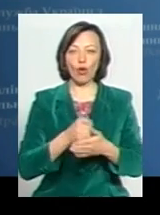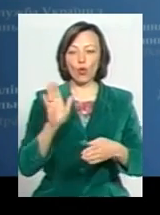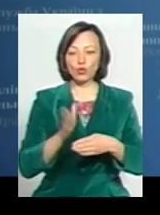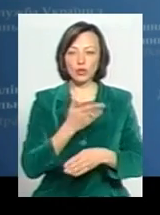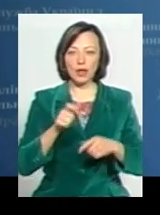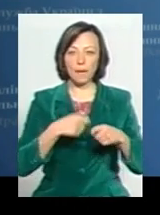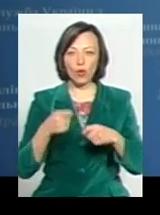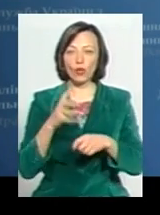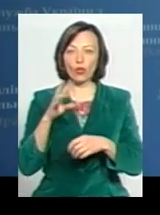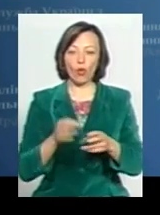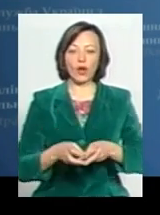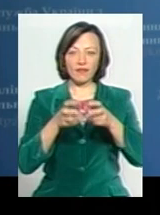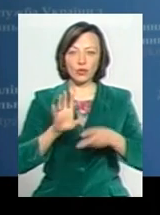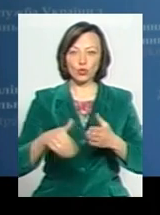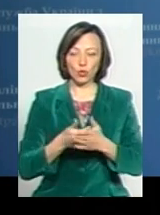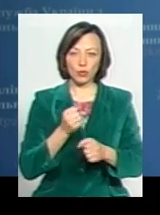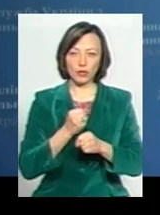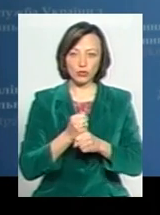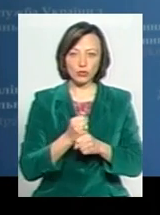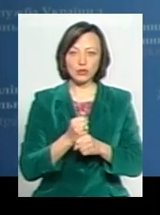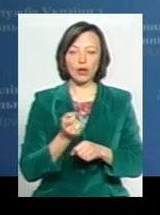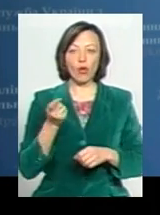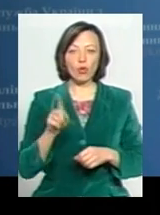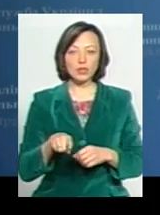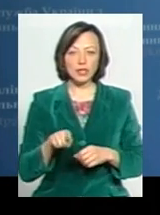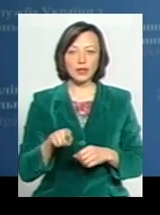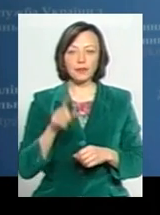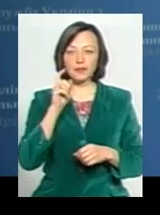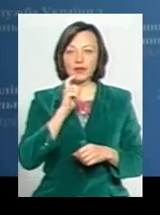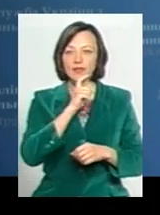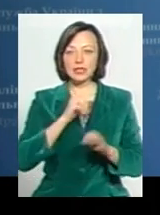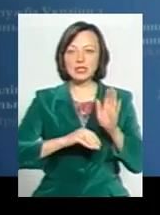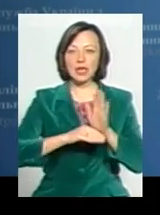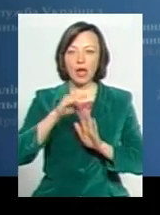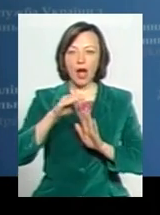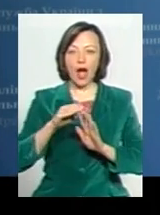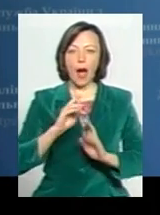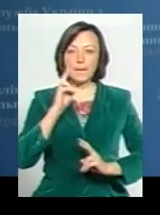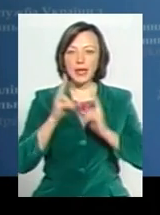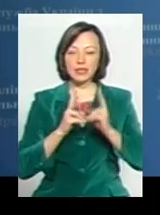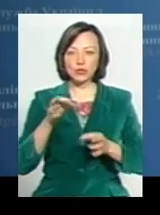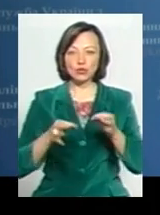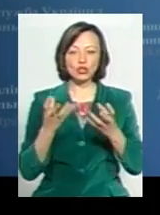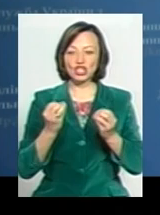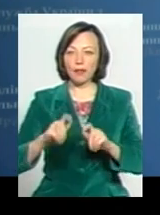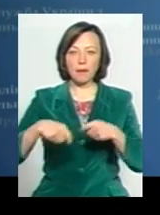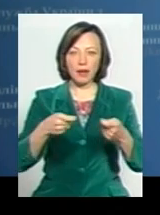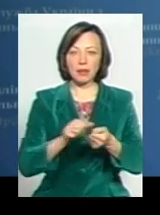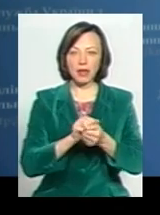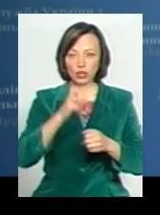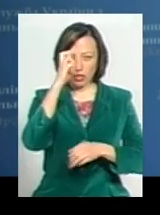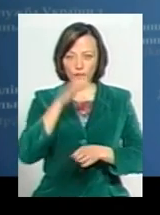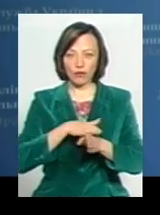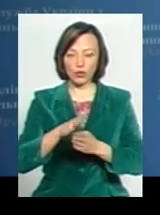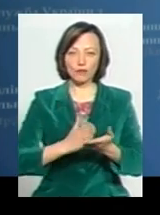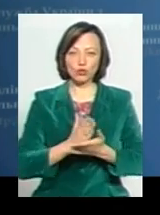порушень. Проте ліфти ще досі працюють, оскільки Вінницький апеляційний суд ще не передав матеріали на Державну